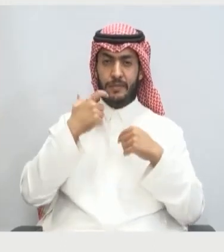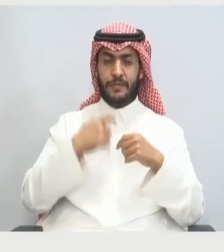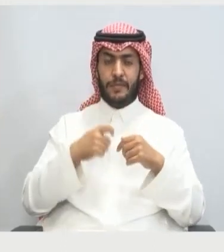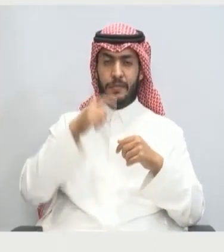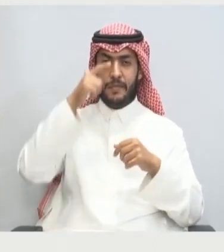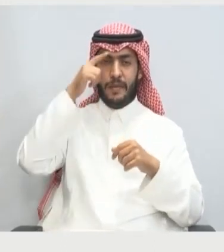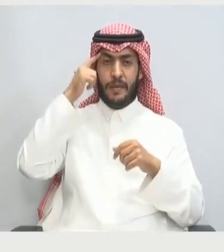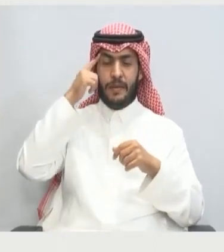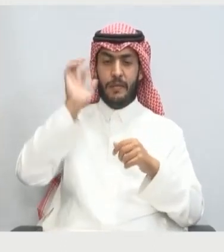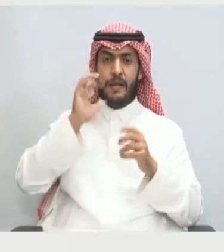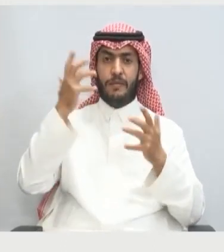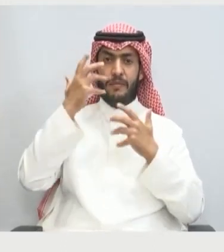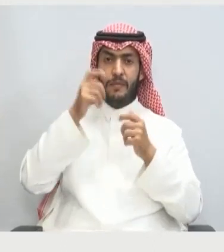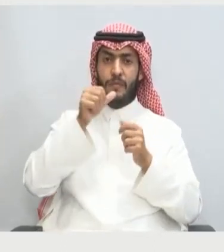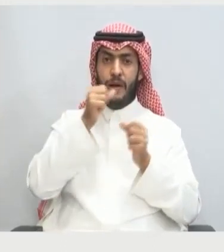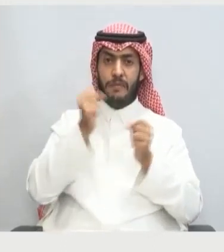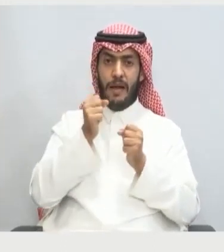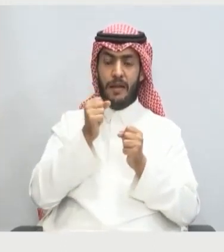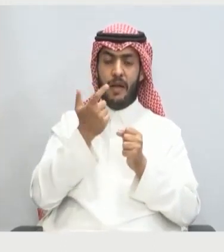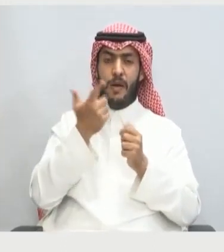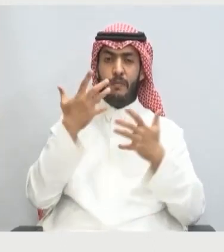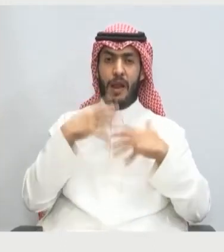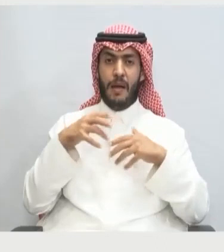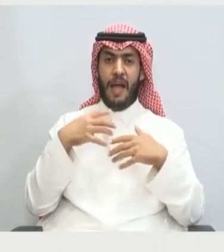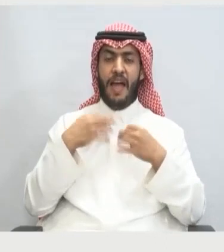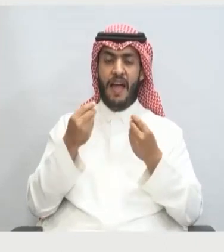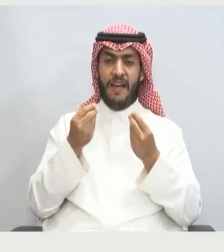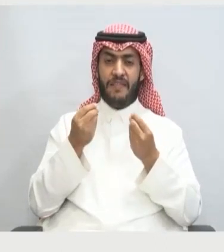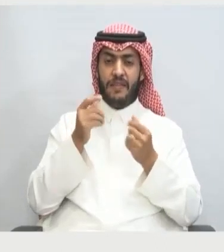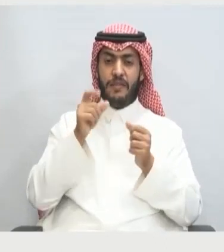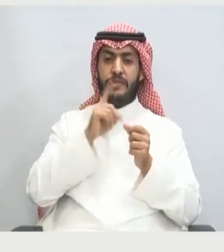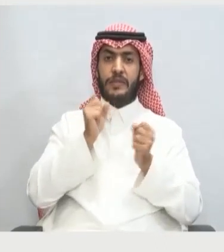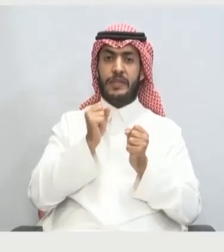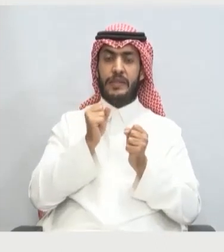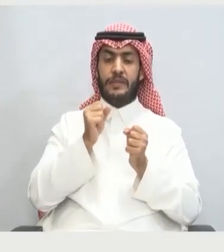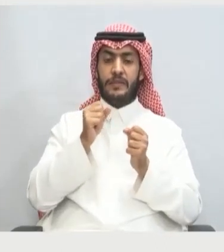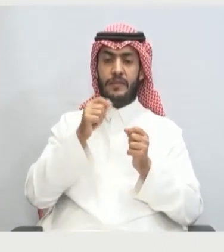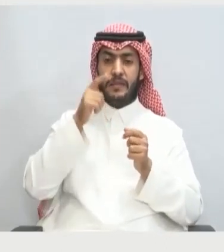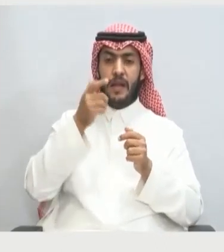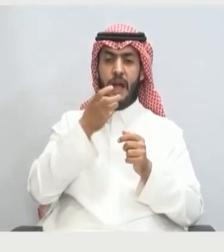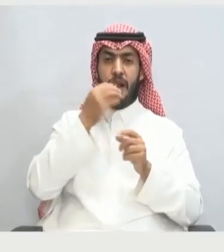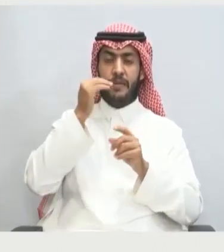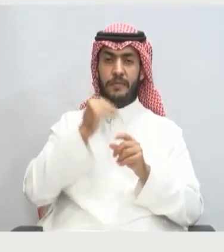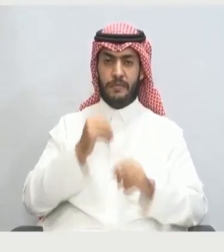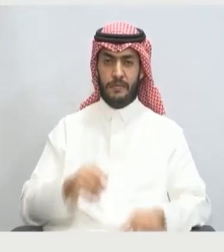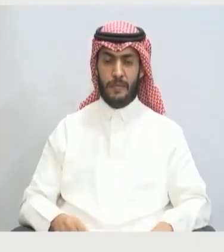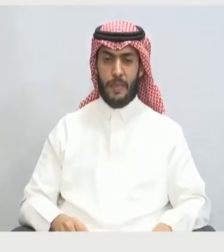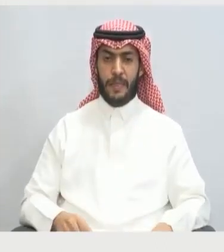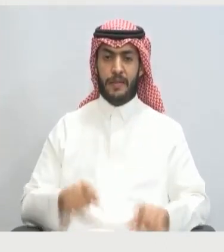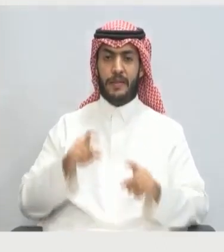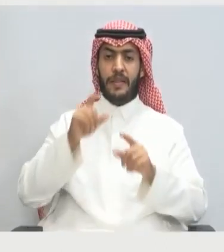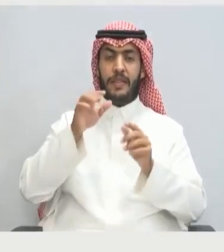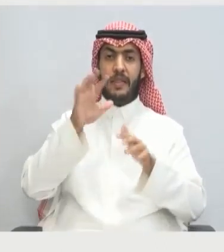مثلا تاخذ حمام بارد او عند ارتداء ملابس خفيفه في طقس بارد هنا تنخفض درجه الحراره بالنسبه